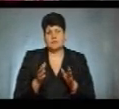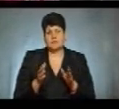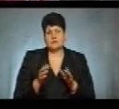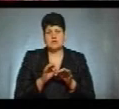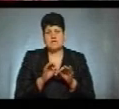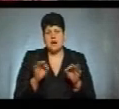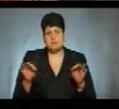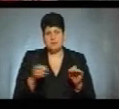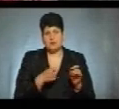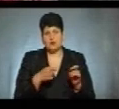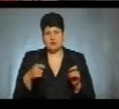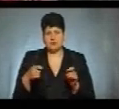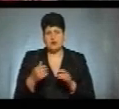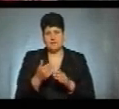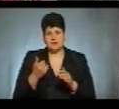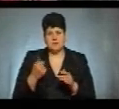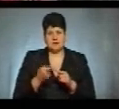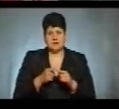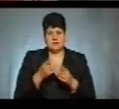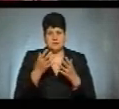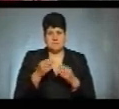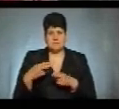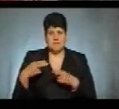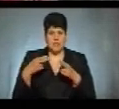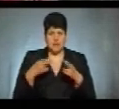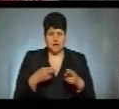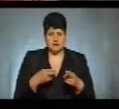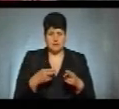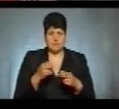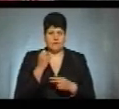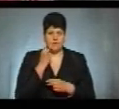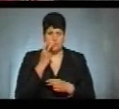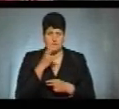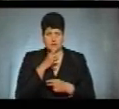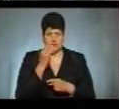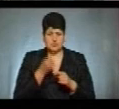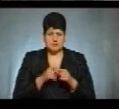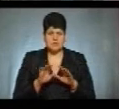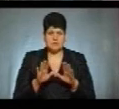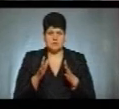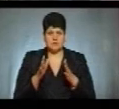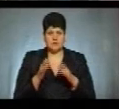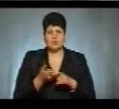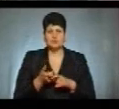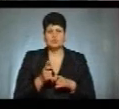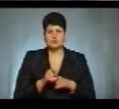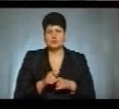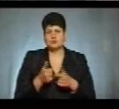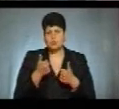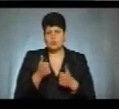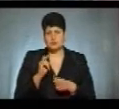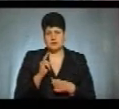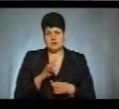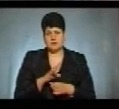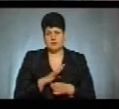протягнути, він ніби напередодні приїхав в обід, а вночі то сталося. І дуже, дуже хороша дитина